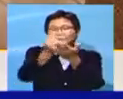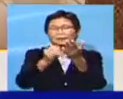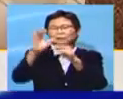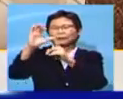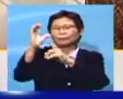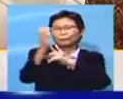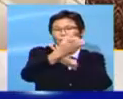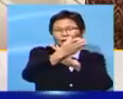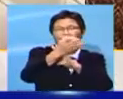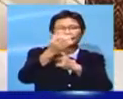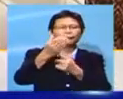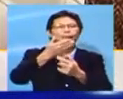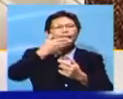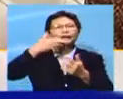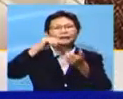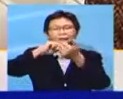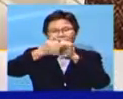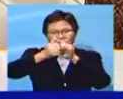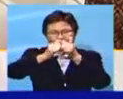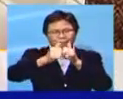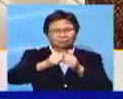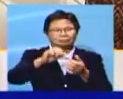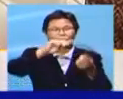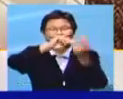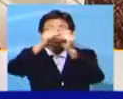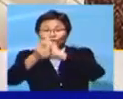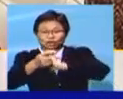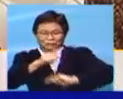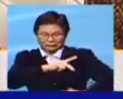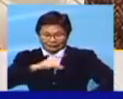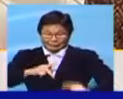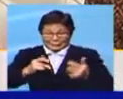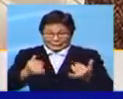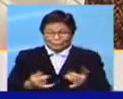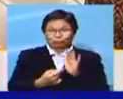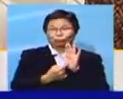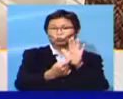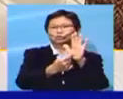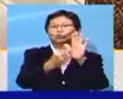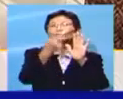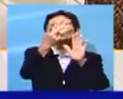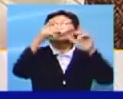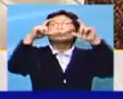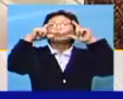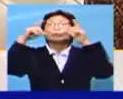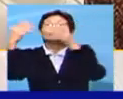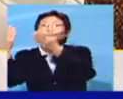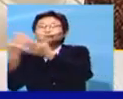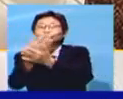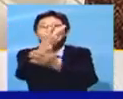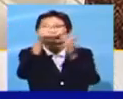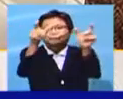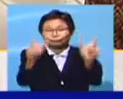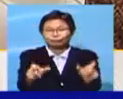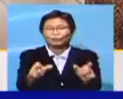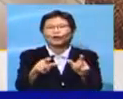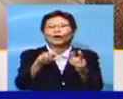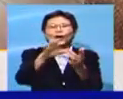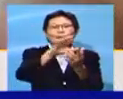kebudayaan belia dan sukan rombakan kabinet kali ini juga menyaksikan dua muka baharu yang dilantik menjadi menteri